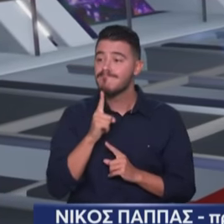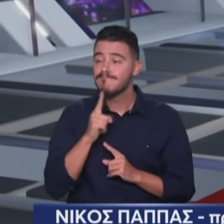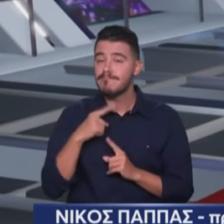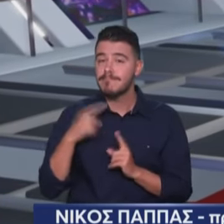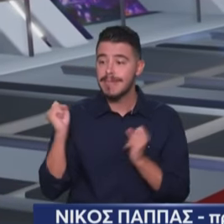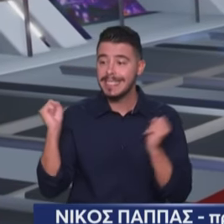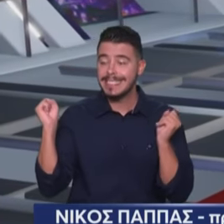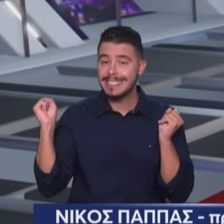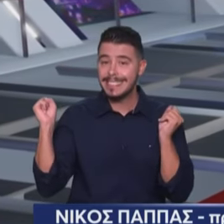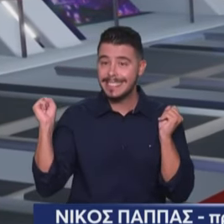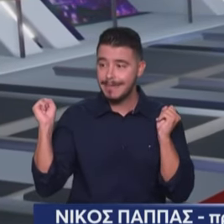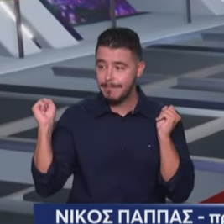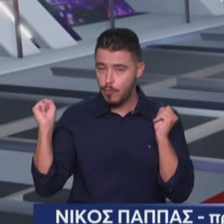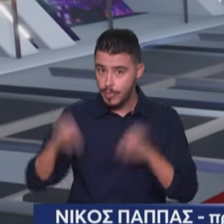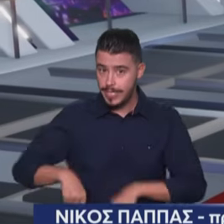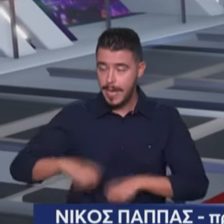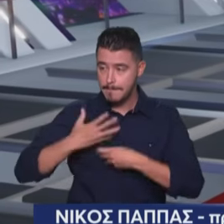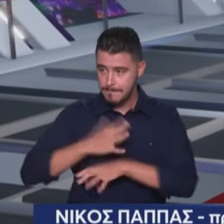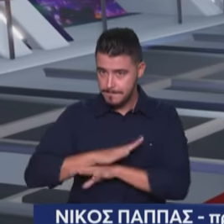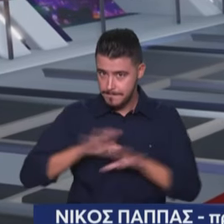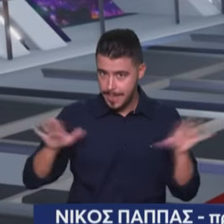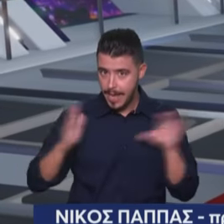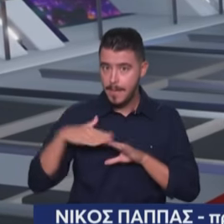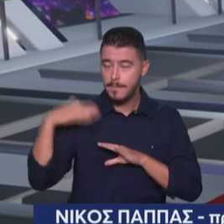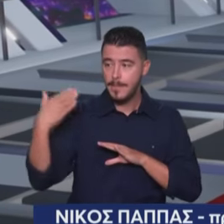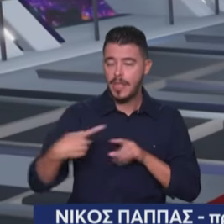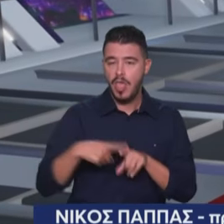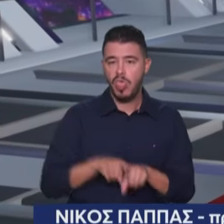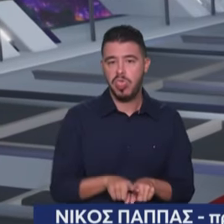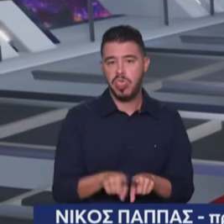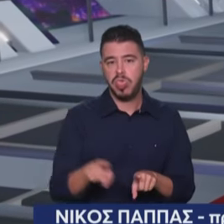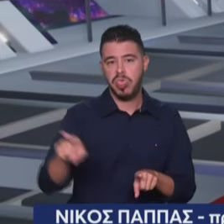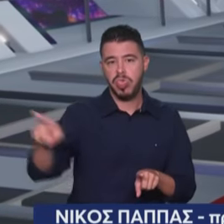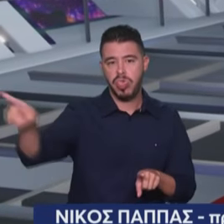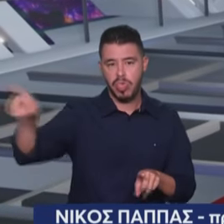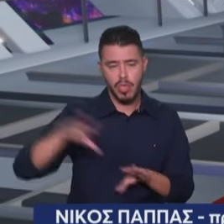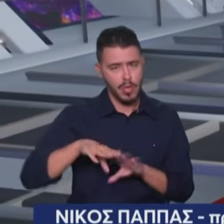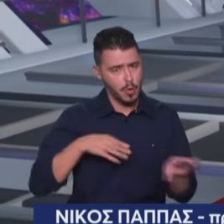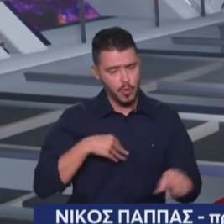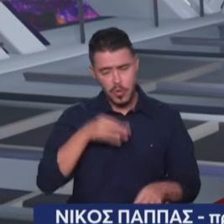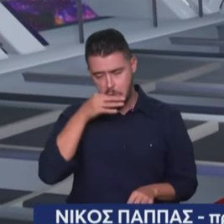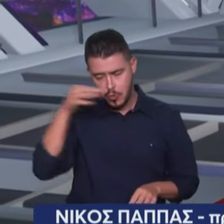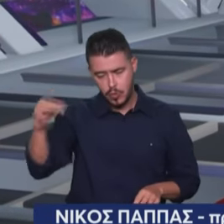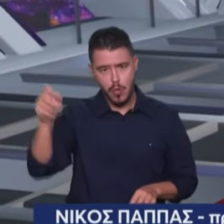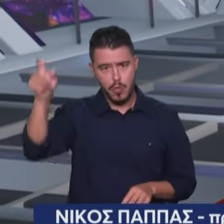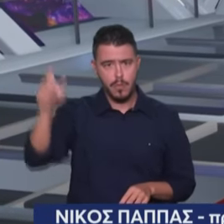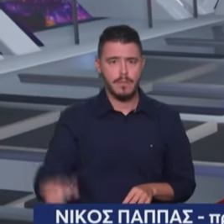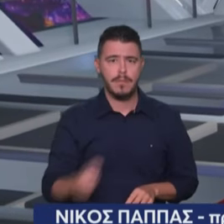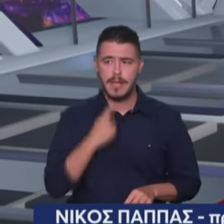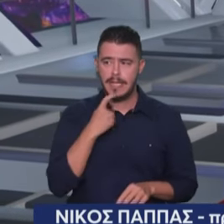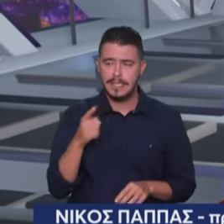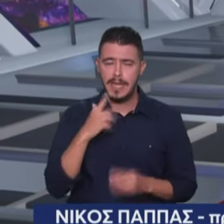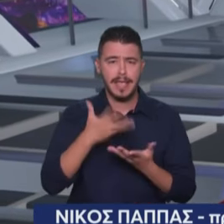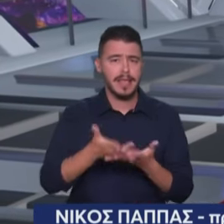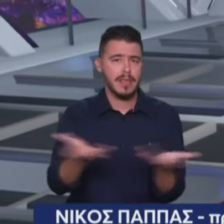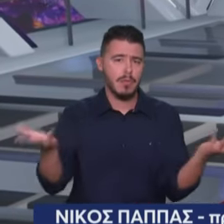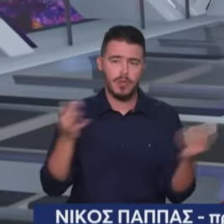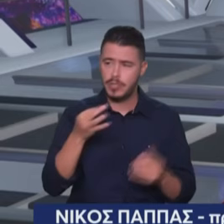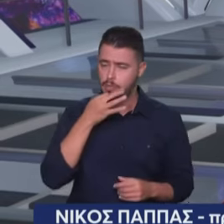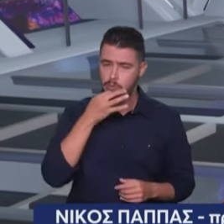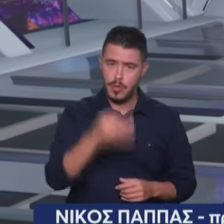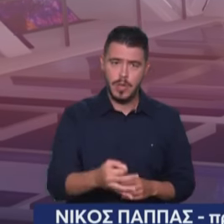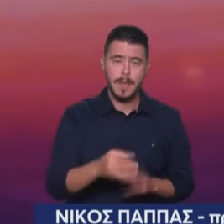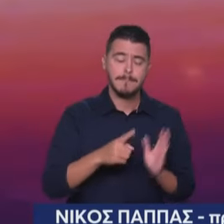προέβλεπε. Αυτό το λέω ευθαρσώς, το λέω ανοιχτά, του το έχω πει και του ιδίου, του το έχω πει και στα όργανα, το έχω πει και στις δημόσιες τοποθετήσεις μου. Πρέπει λοιπόν